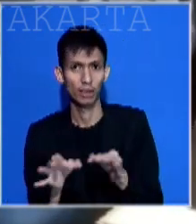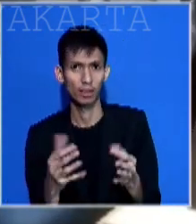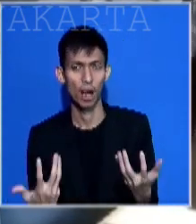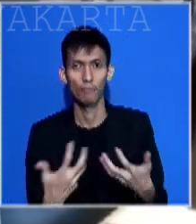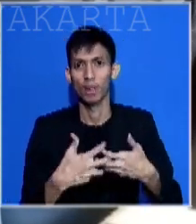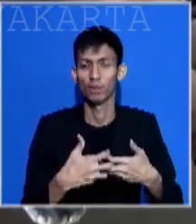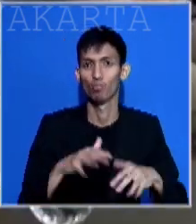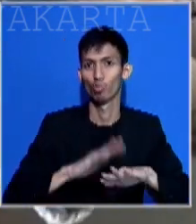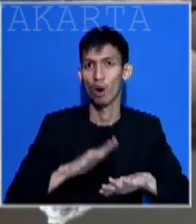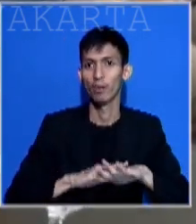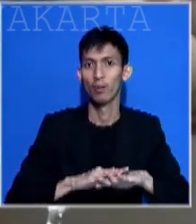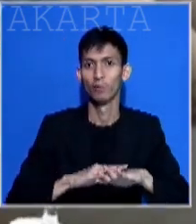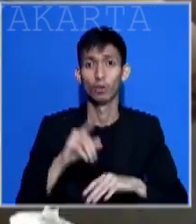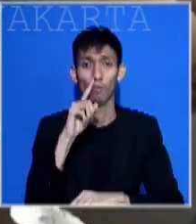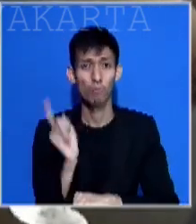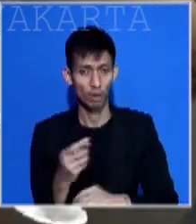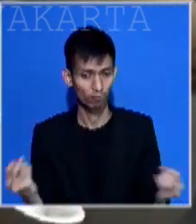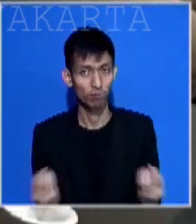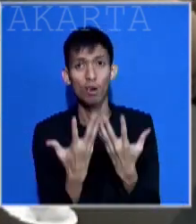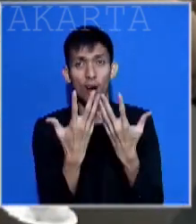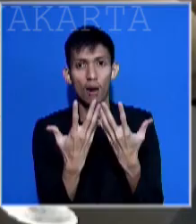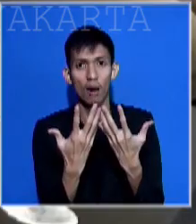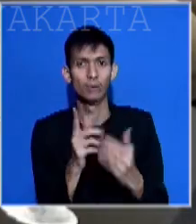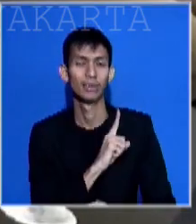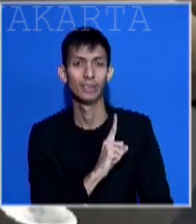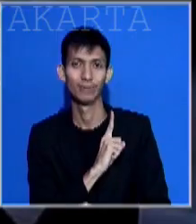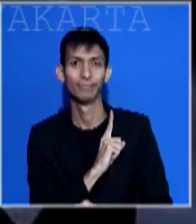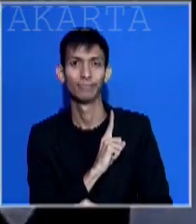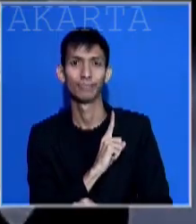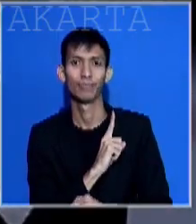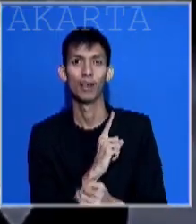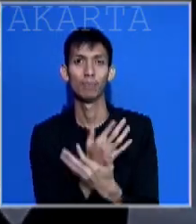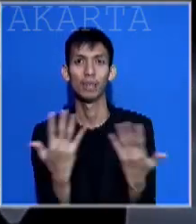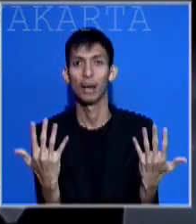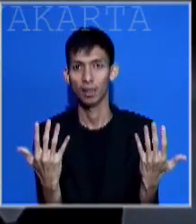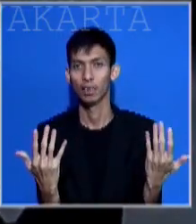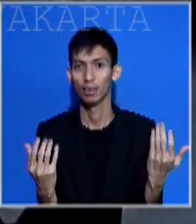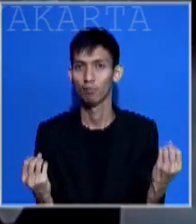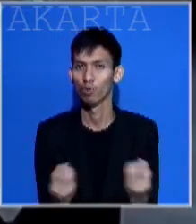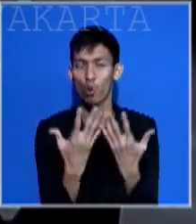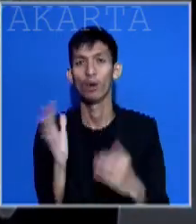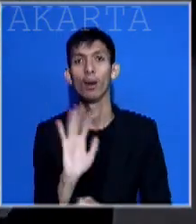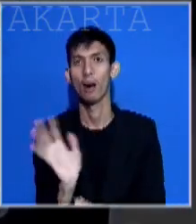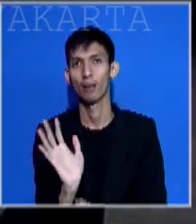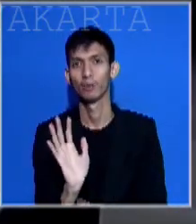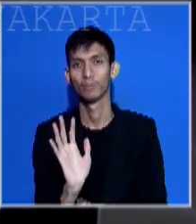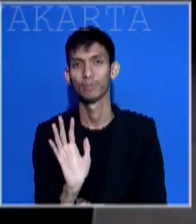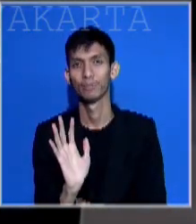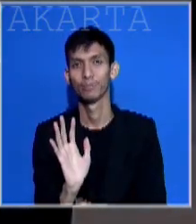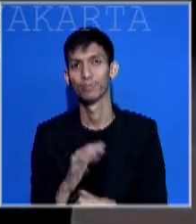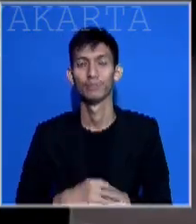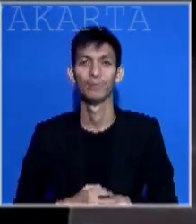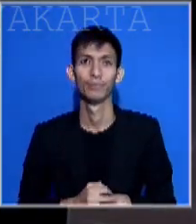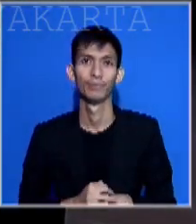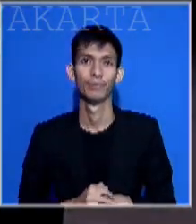landscap-nya agar tidak berbenturan dengan kepentingan sektor privat maupun publik demikian Agung Nugroho dan Arif heriawan TVRI Yogyakarta